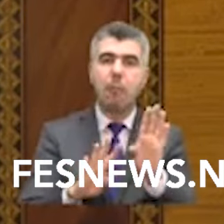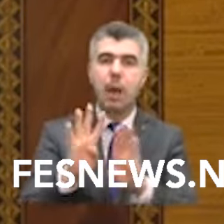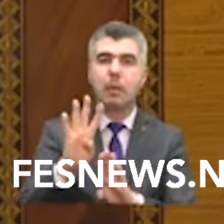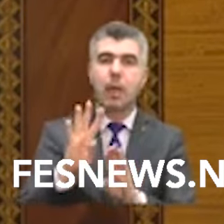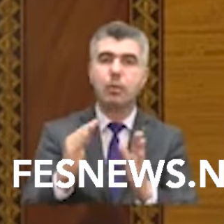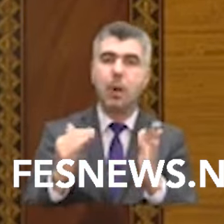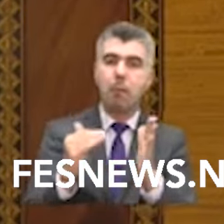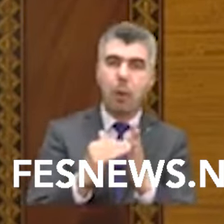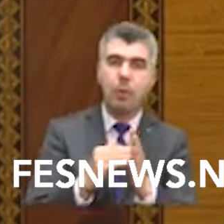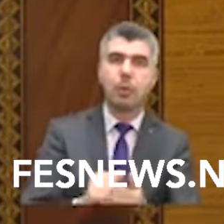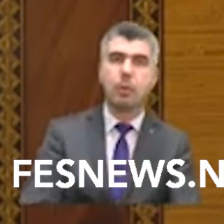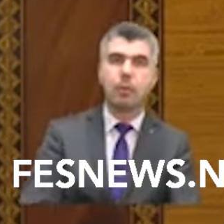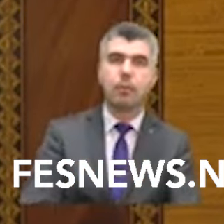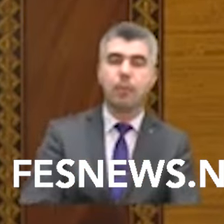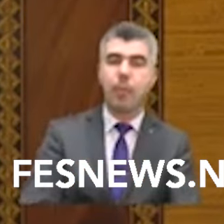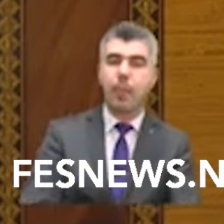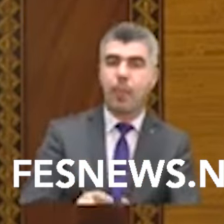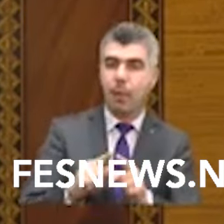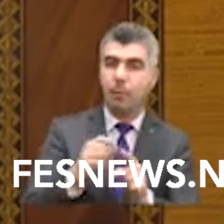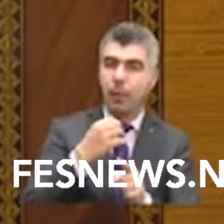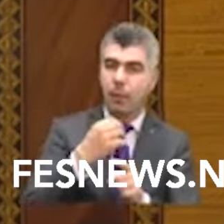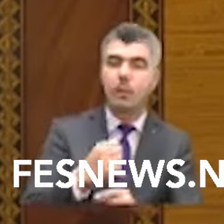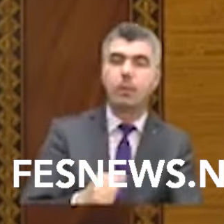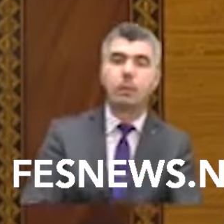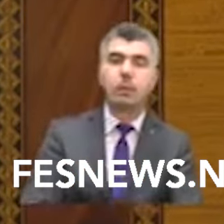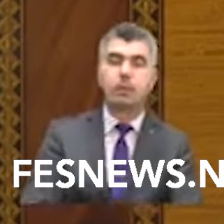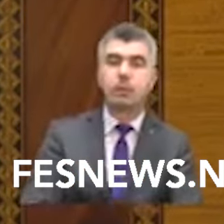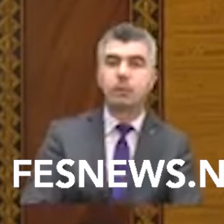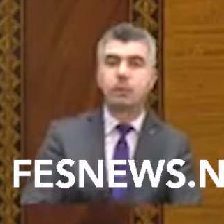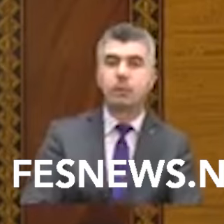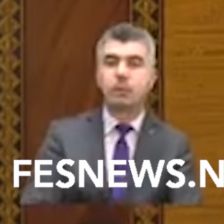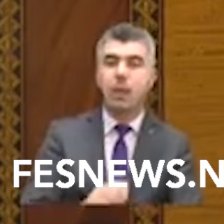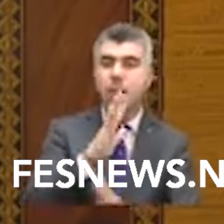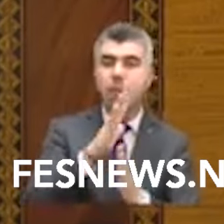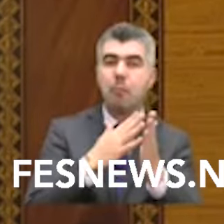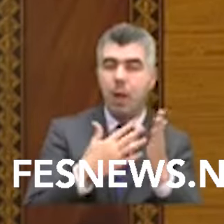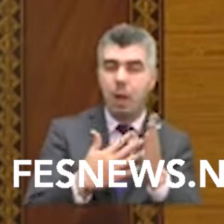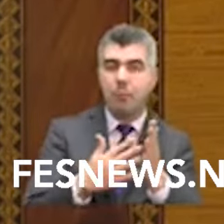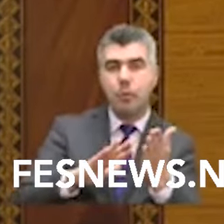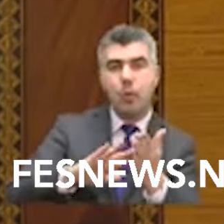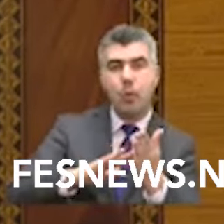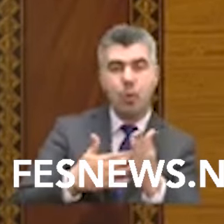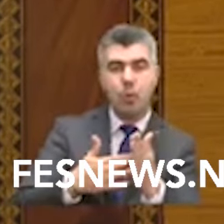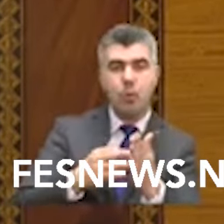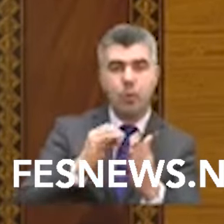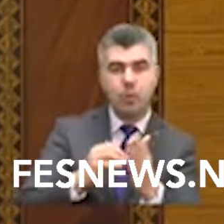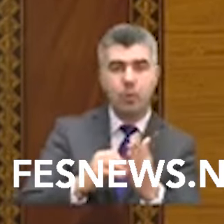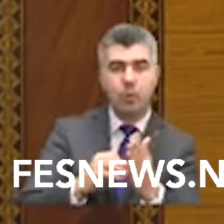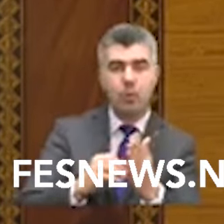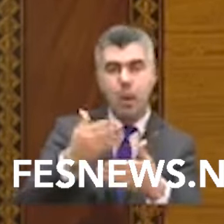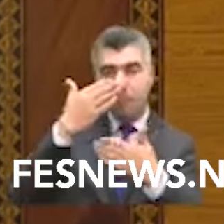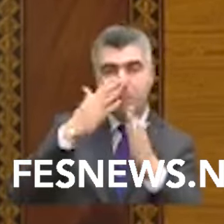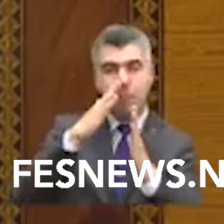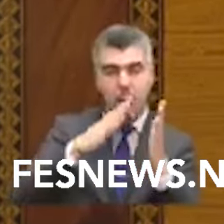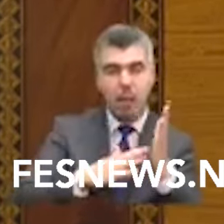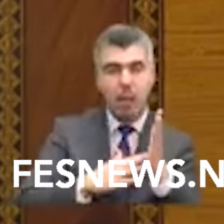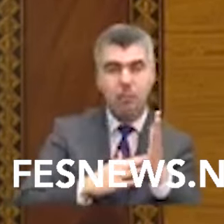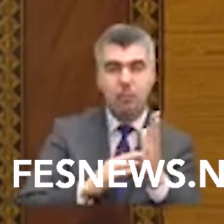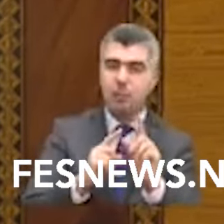درهم. أنا كنتكلم عليهم شوية ديال الصبر. وهذه البرامج كاملة سمحت أن العرض السكني في المغرب